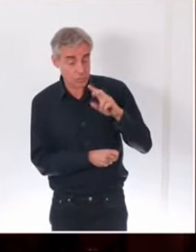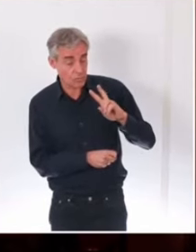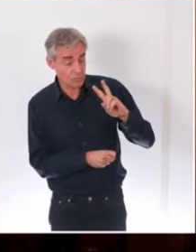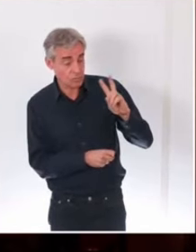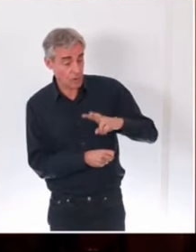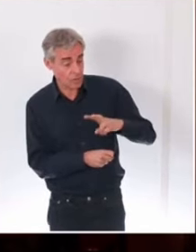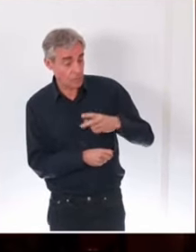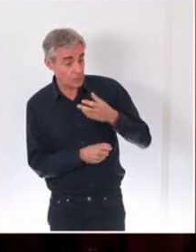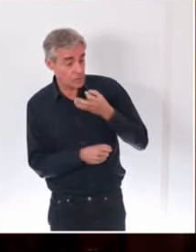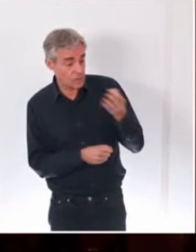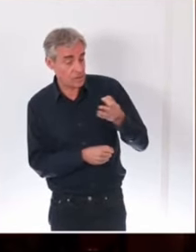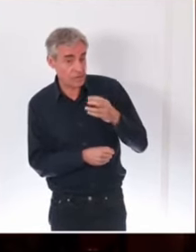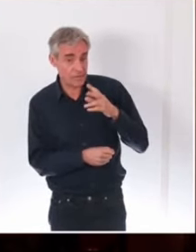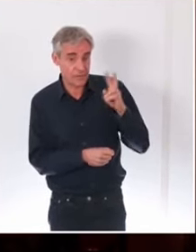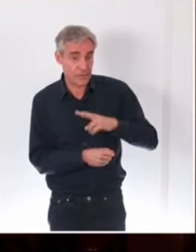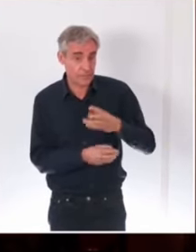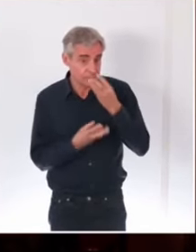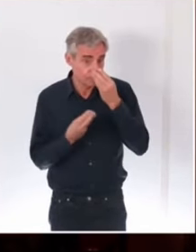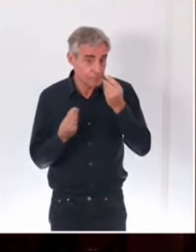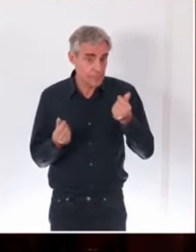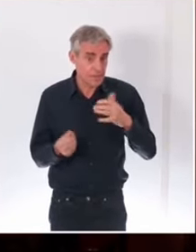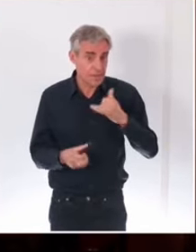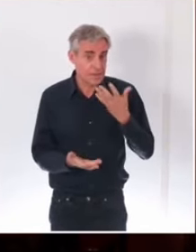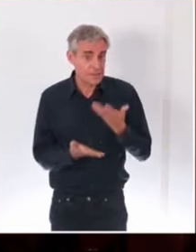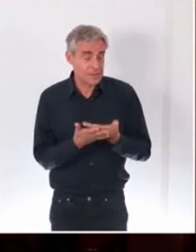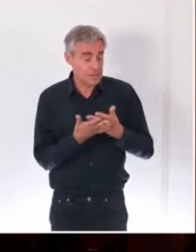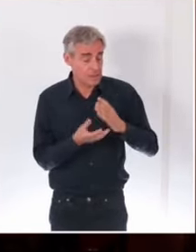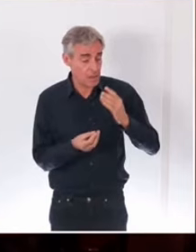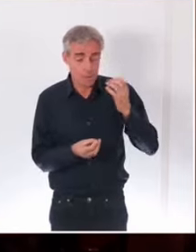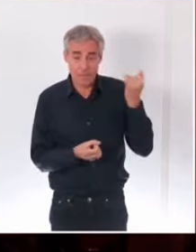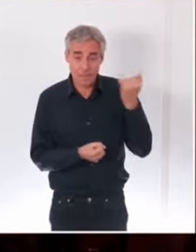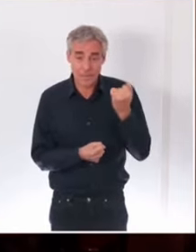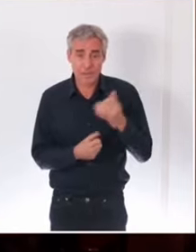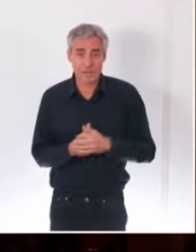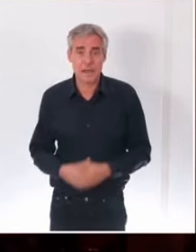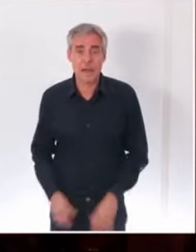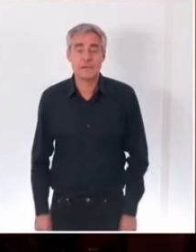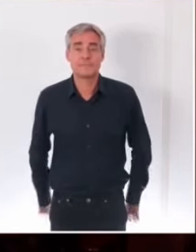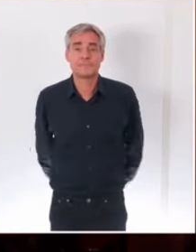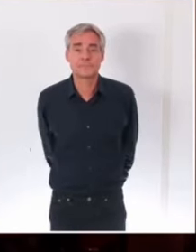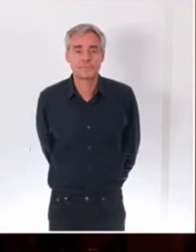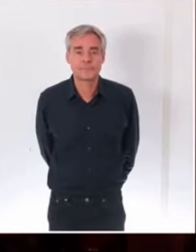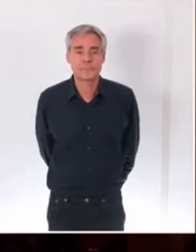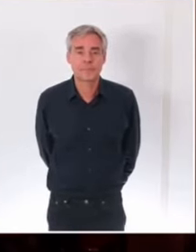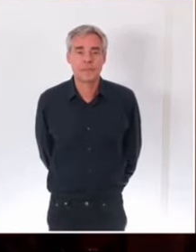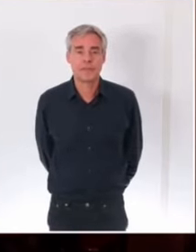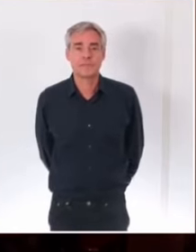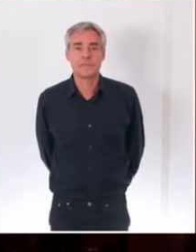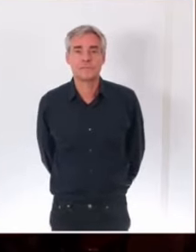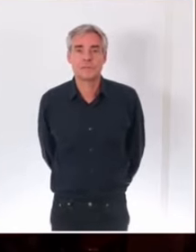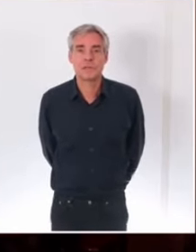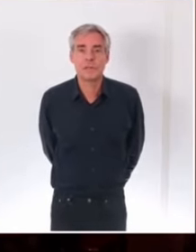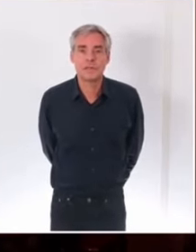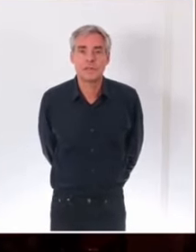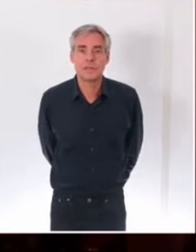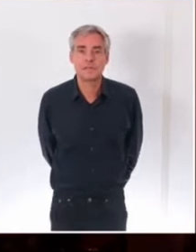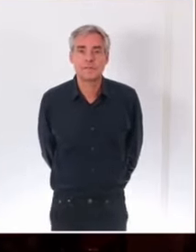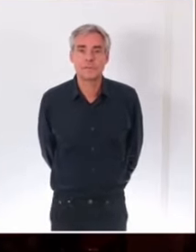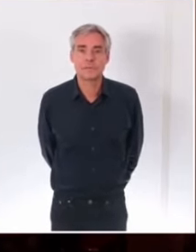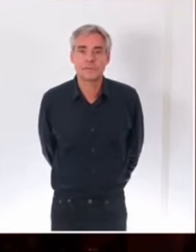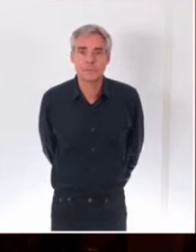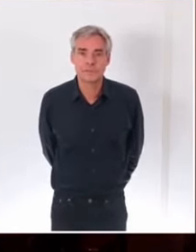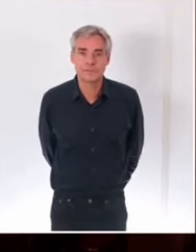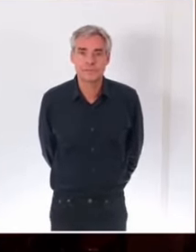Vous êtes sincère, ça se sent. Mais c'est ça le plus inquiétant. C'est ça le plus inquiétant. Et dans tout ça,